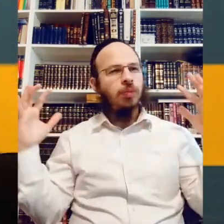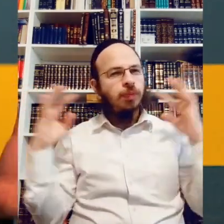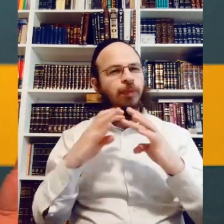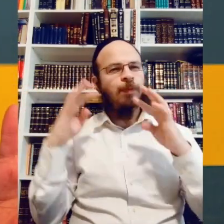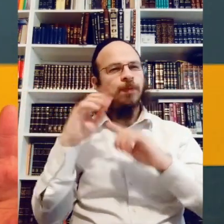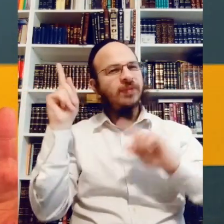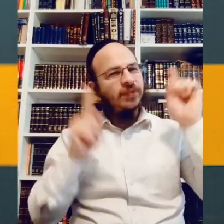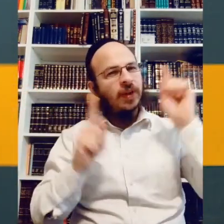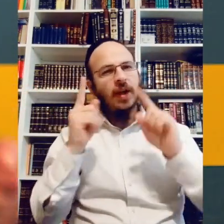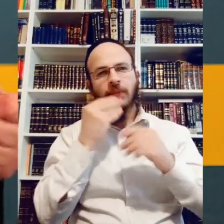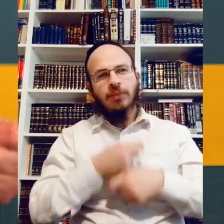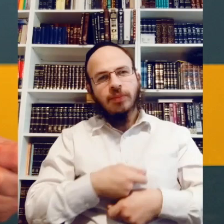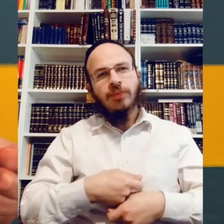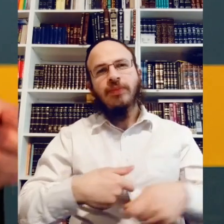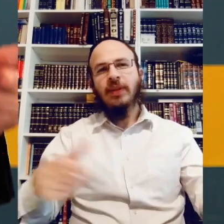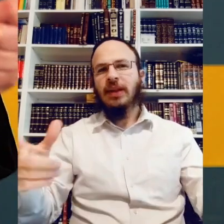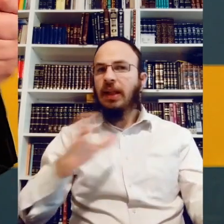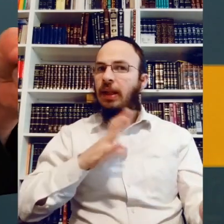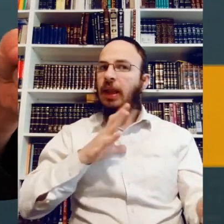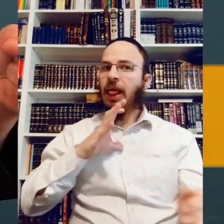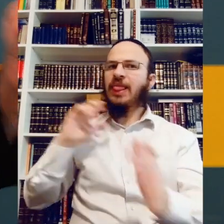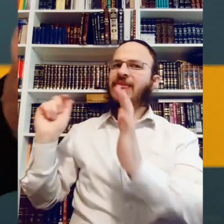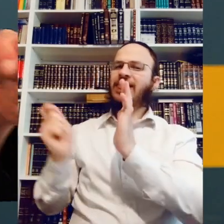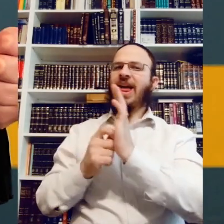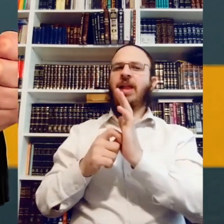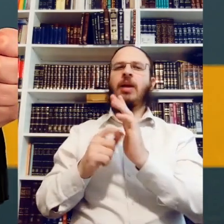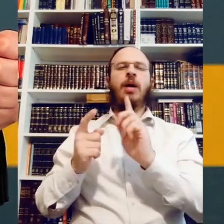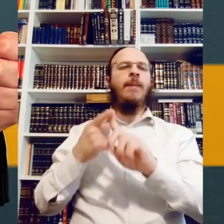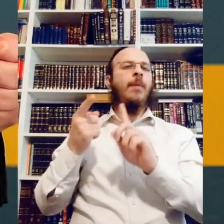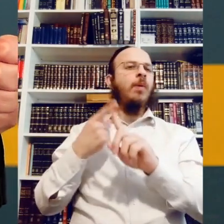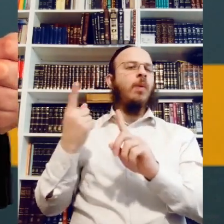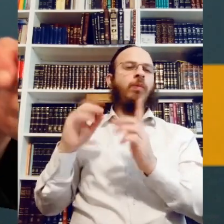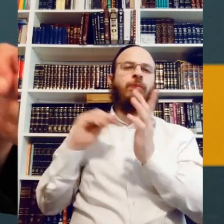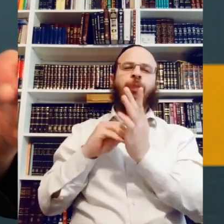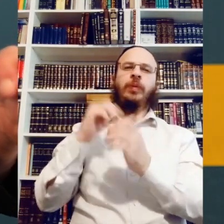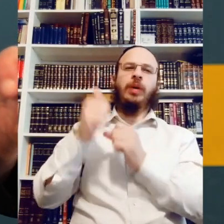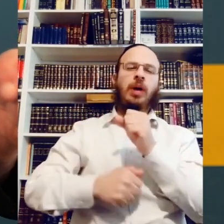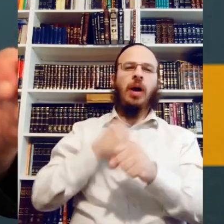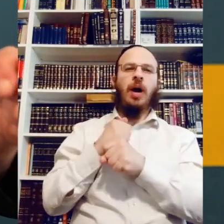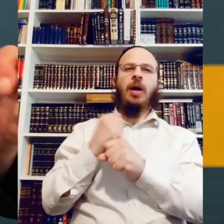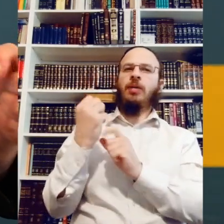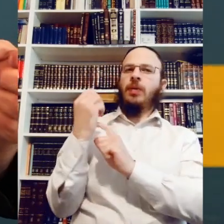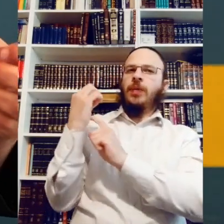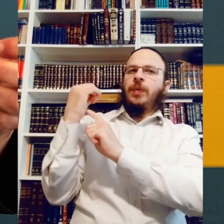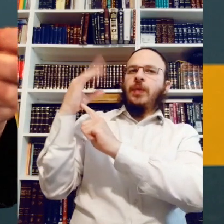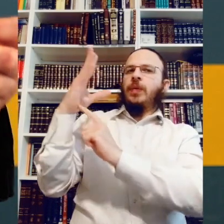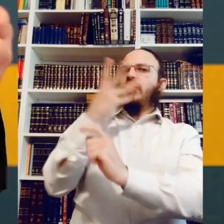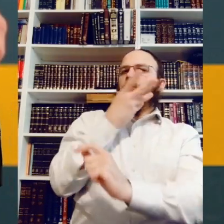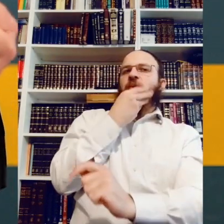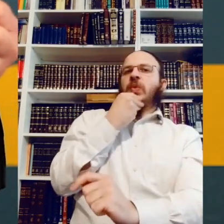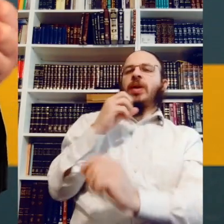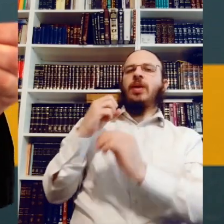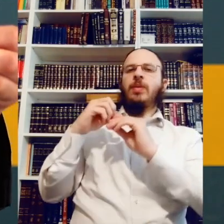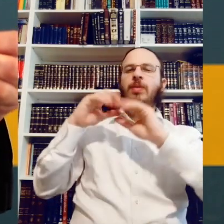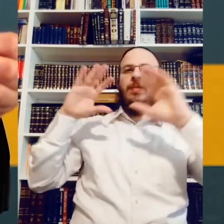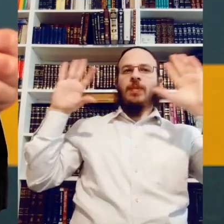synagogues, à nos tables familiales. Et puis, il y a des dates qui interviennent au milieu de l'année et qui